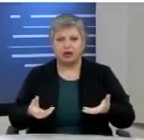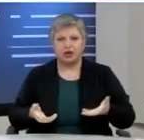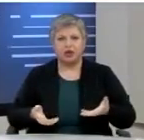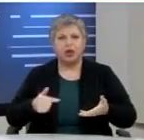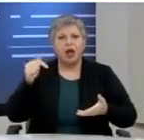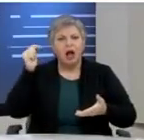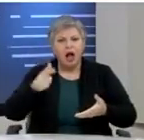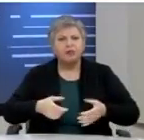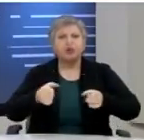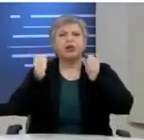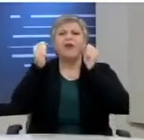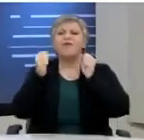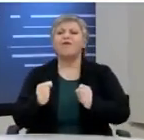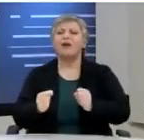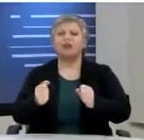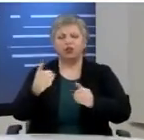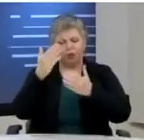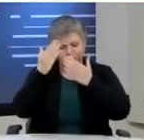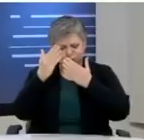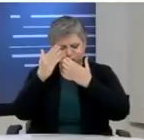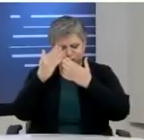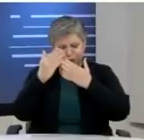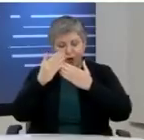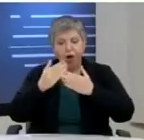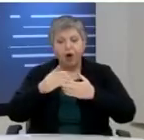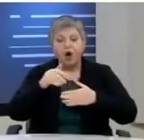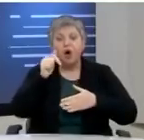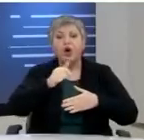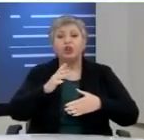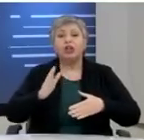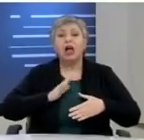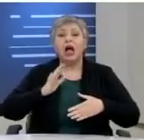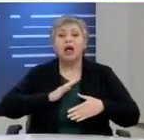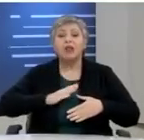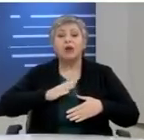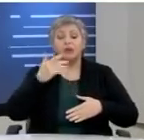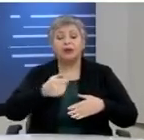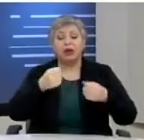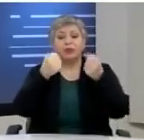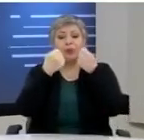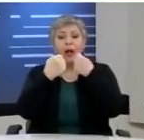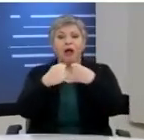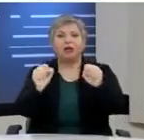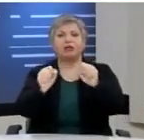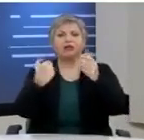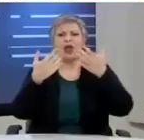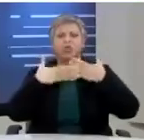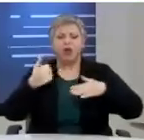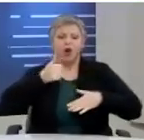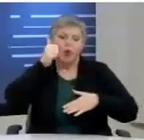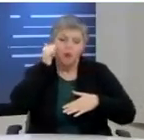μια από τις βασικές, ένα από τα βασικά χαρακτηριστικά της επαναστατικής αντίληψης του κομμουνιστικού κινήματος.